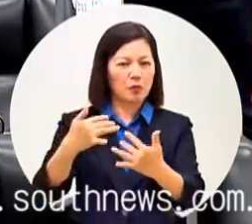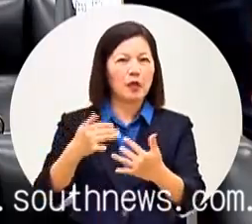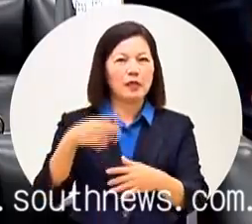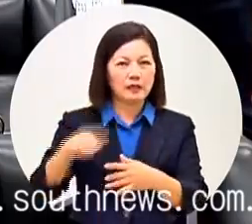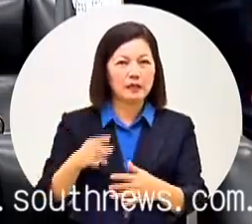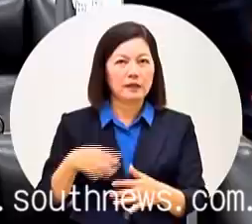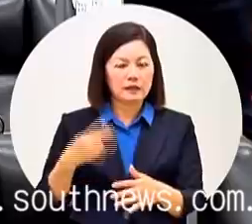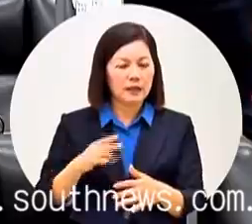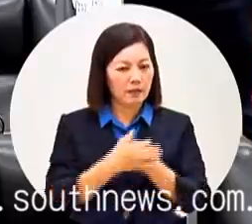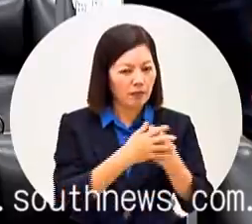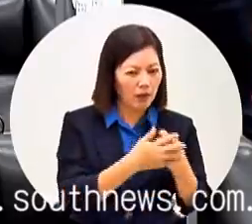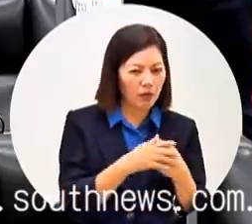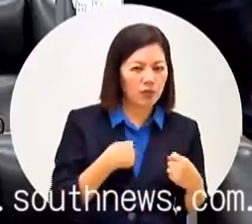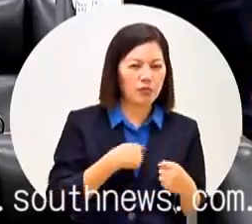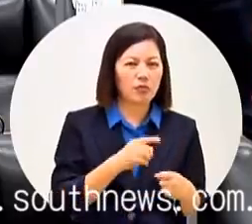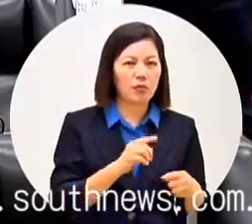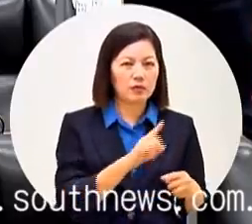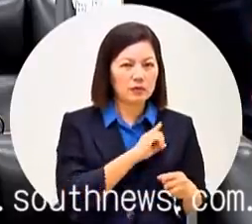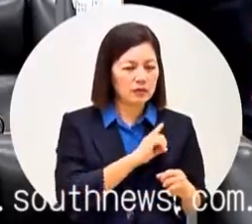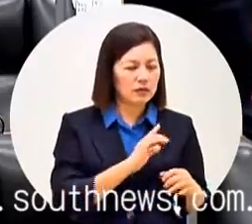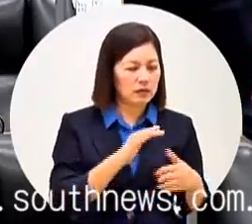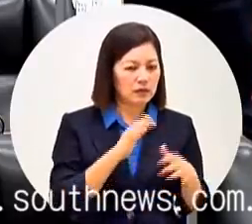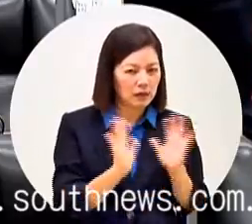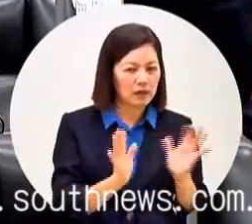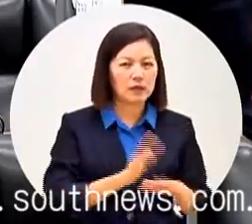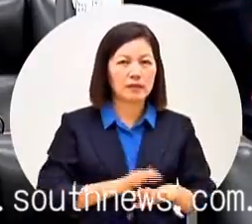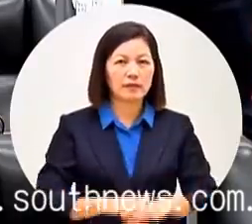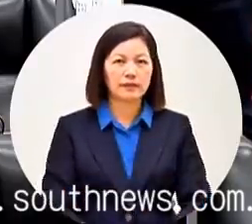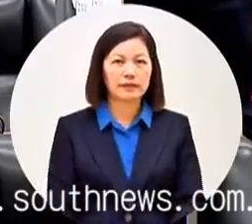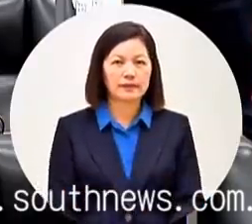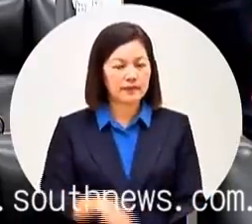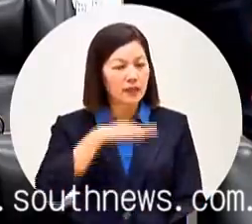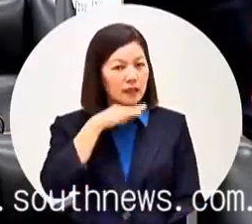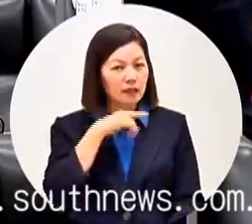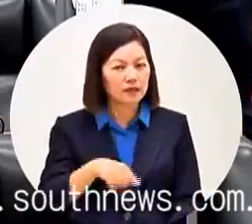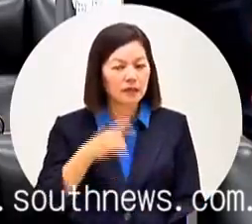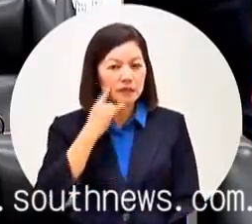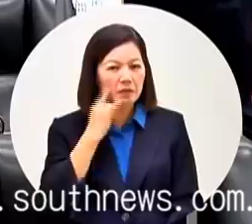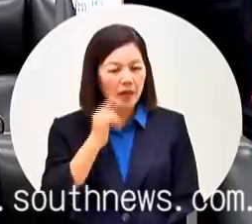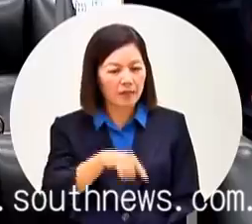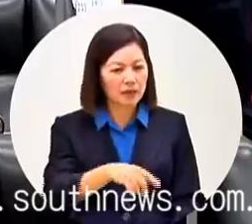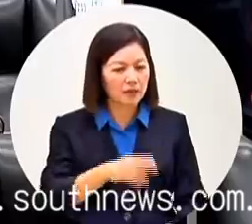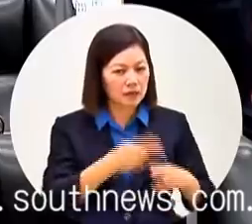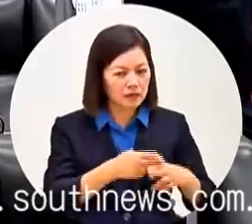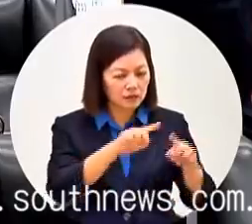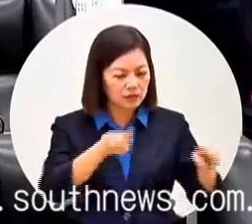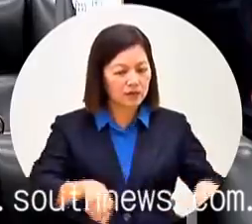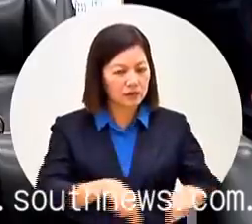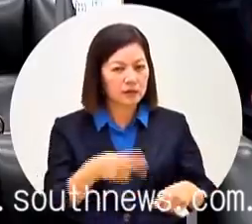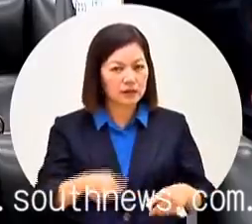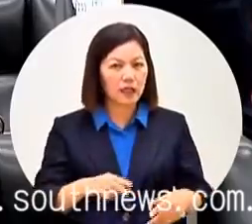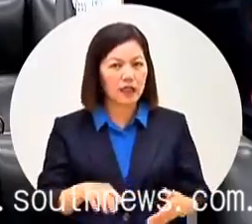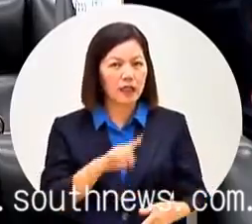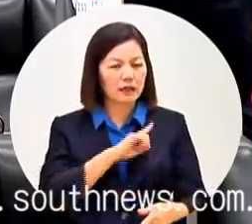台湾的孩子。所以等一下我们会把这一个妈妈的信，还有她手中